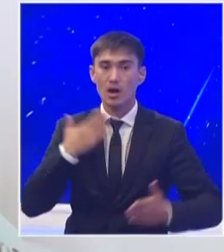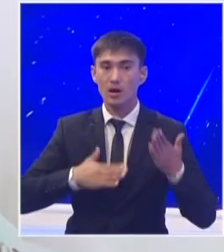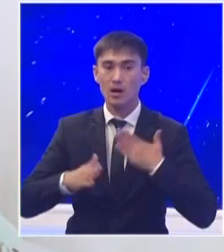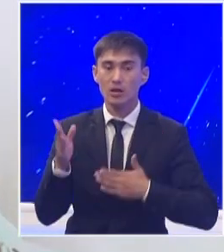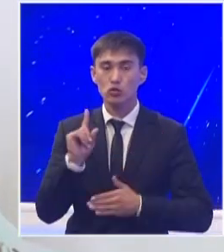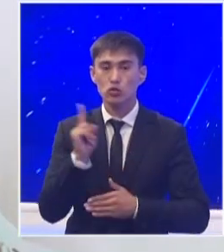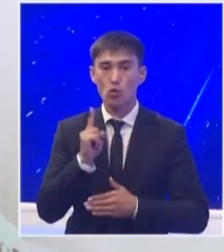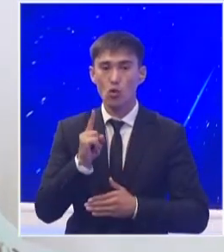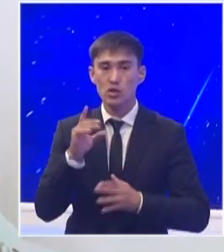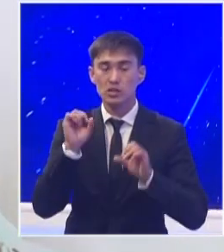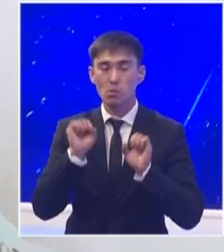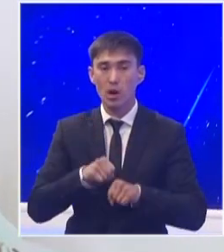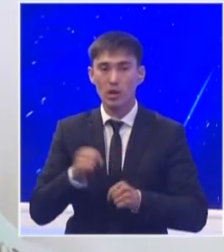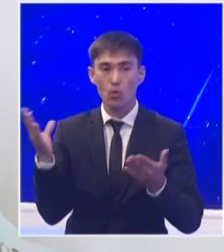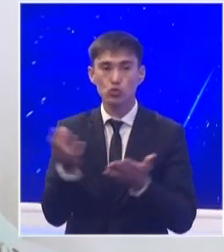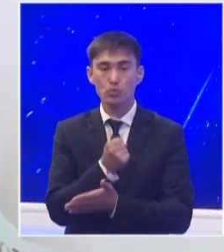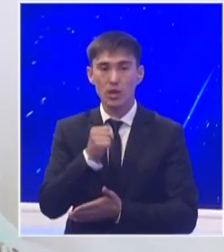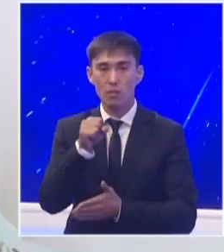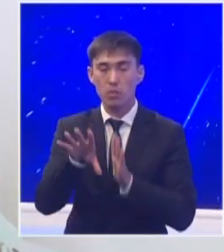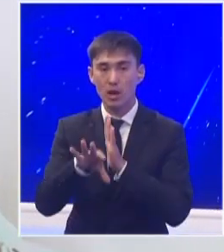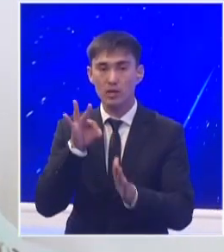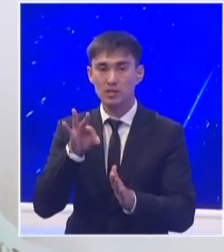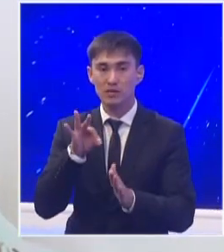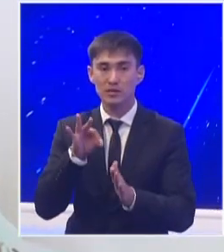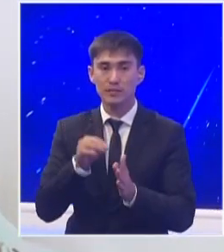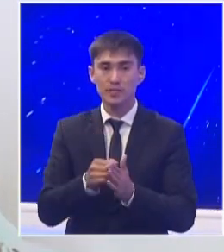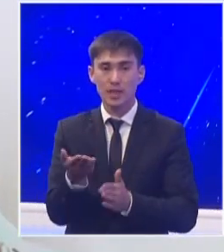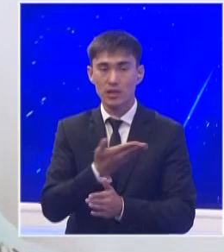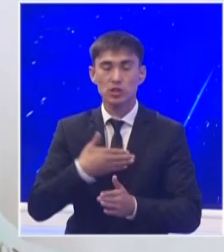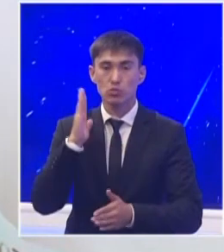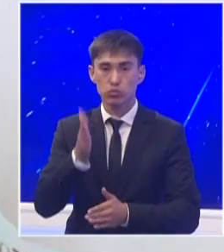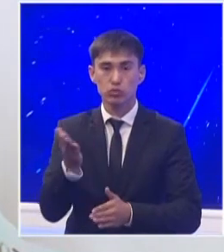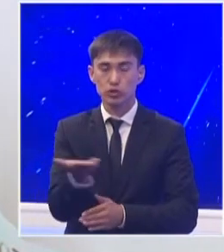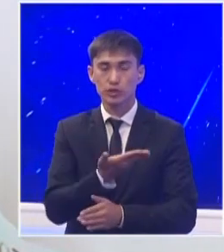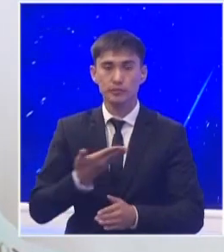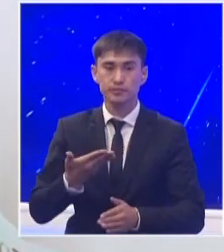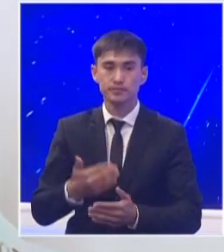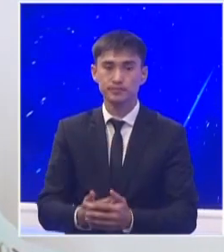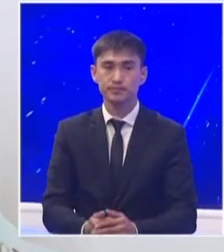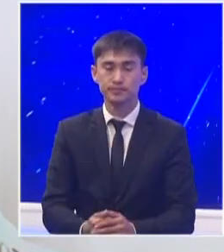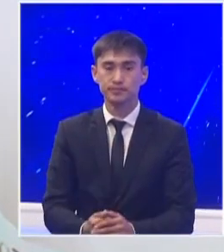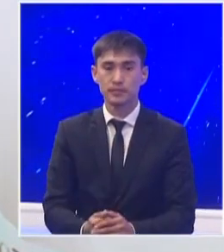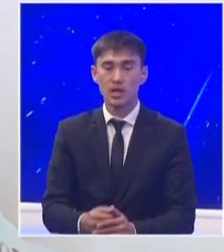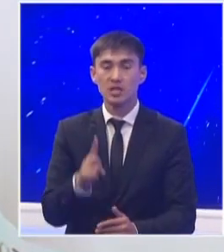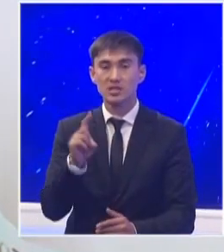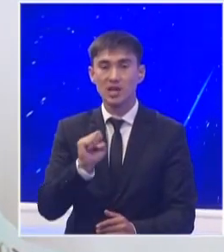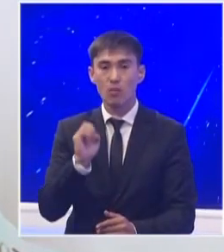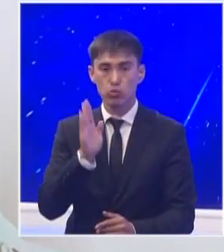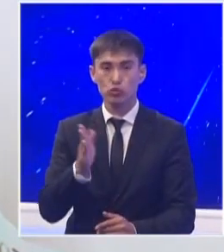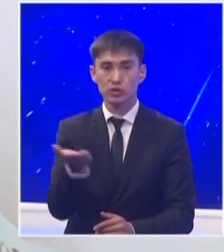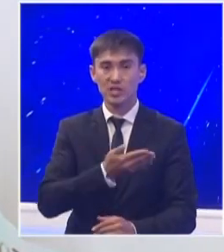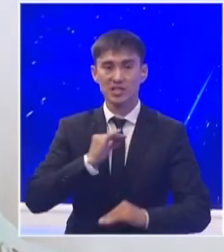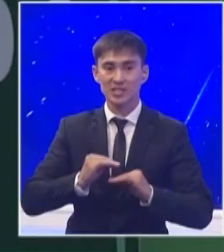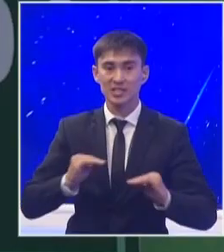что смогла, успела проголосовать за наше будущее, за будущее наших